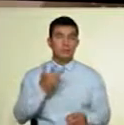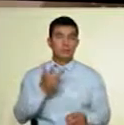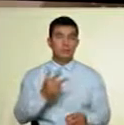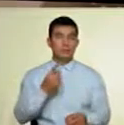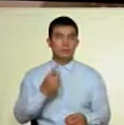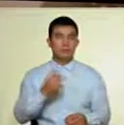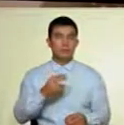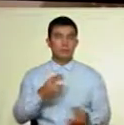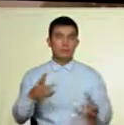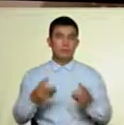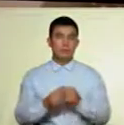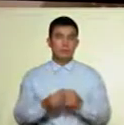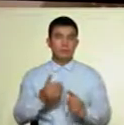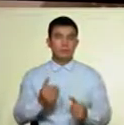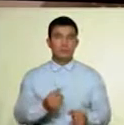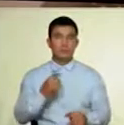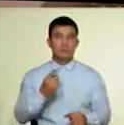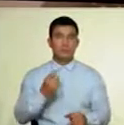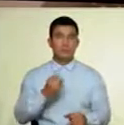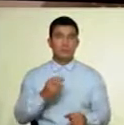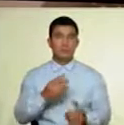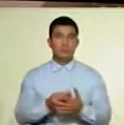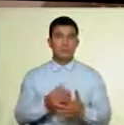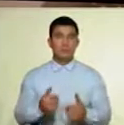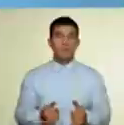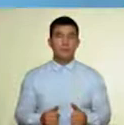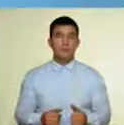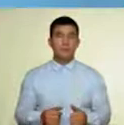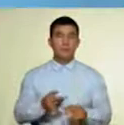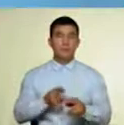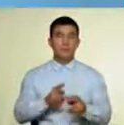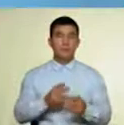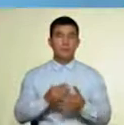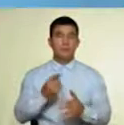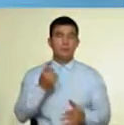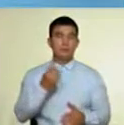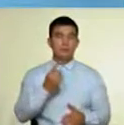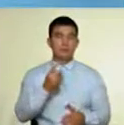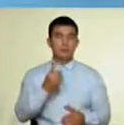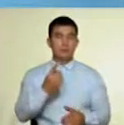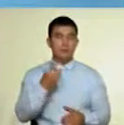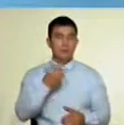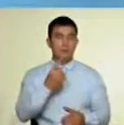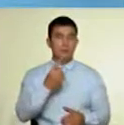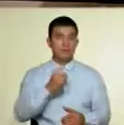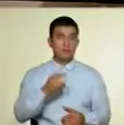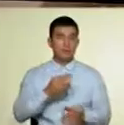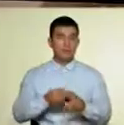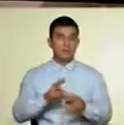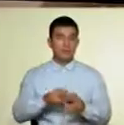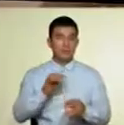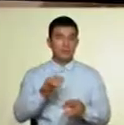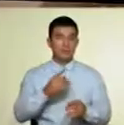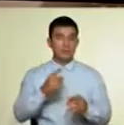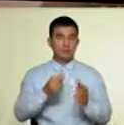yig'indisi. Bir hadlarni keling sanab o'taylik. 6,7 birinchi bir had, minus k